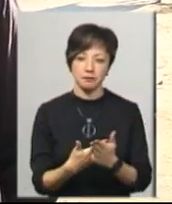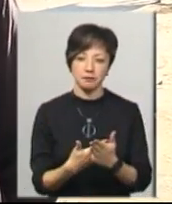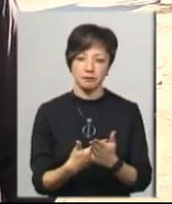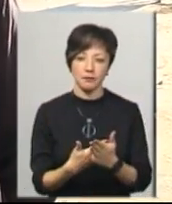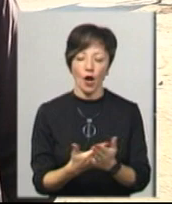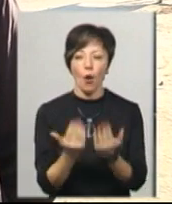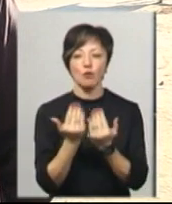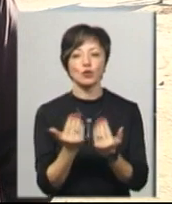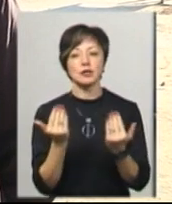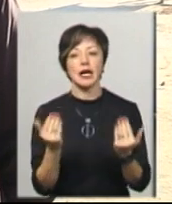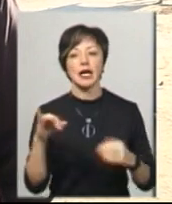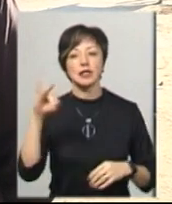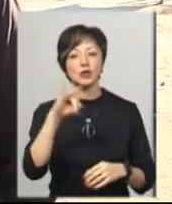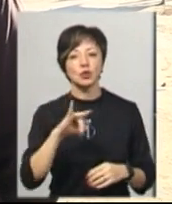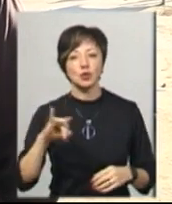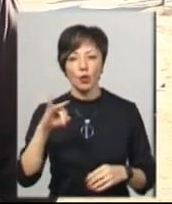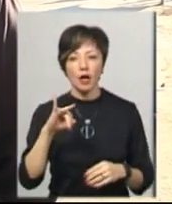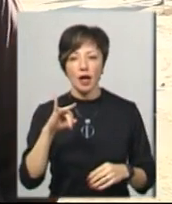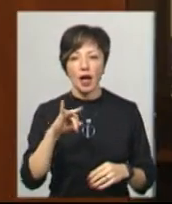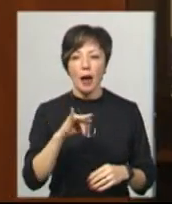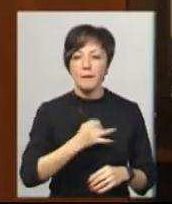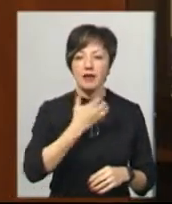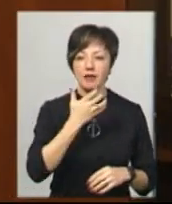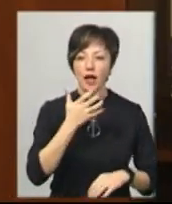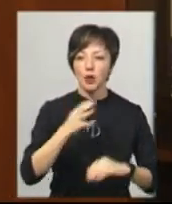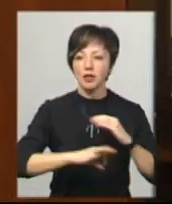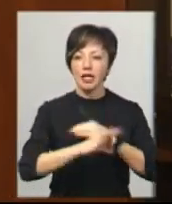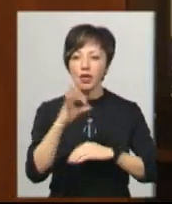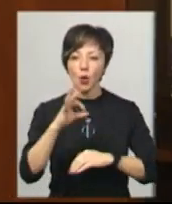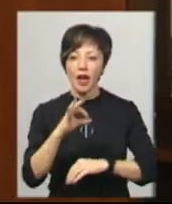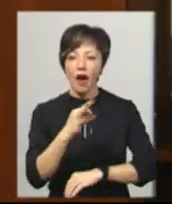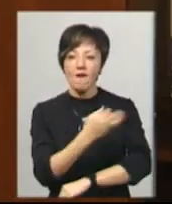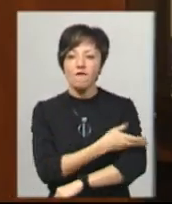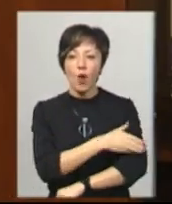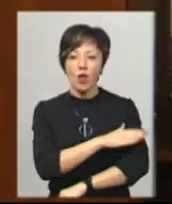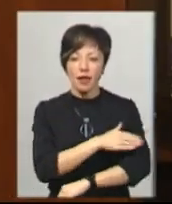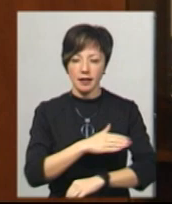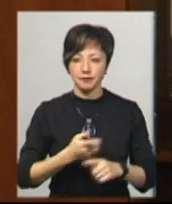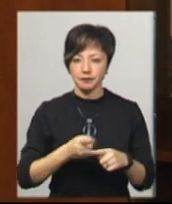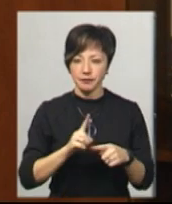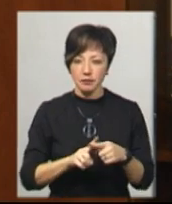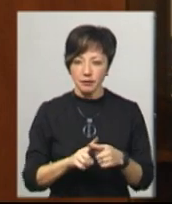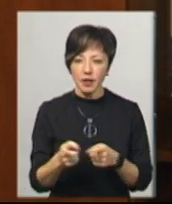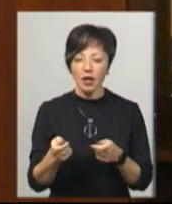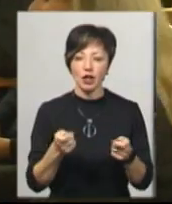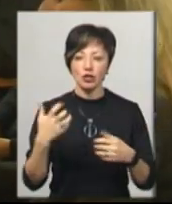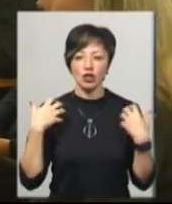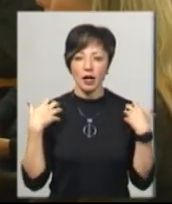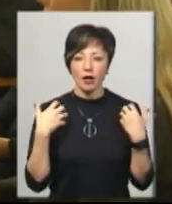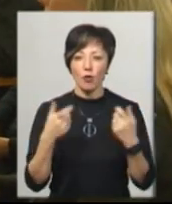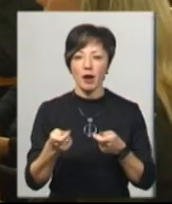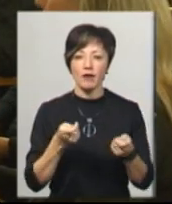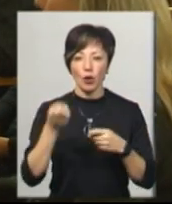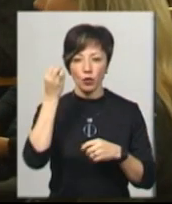музей історії Південно-Східної Волині. Заступниця начальника управління культури Хмельницької ОДА Валентина Лукашу каже, на